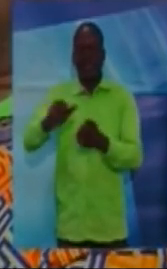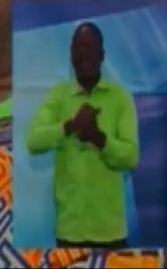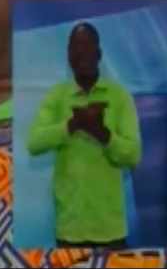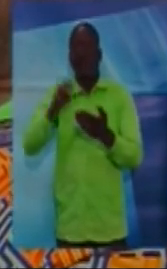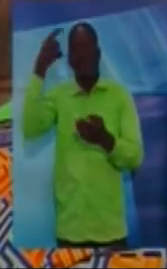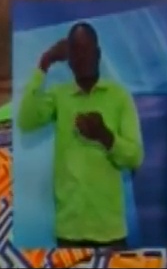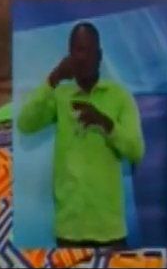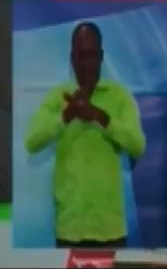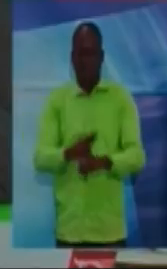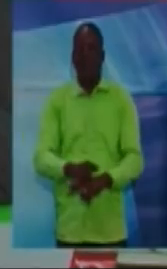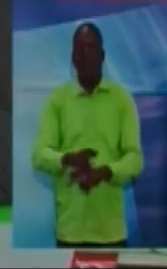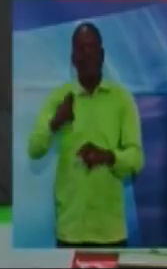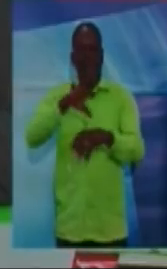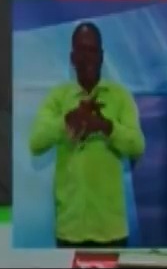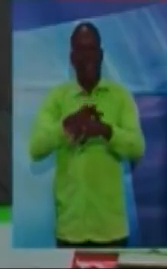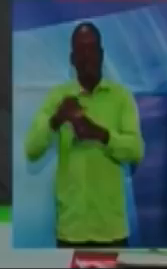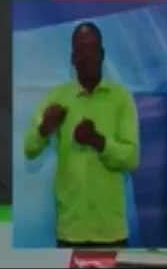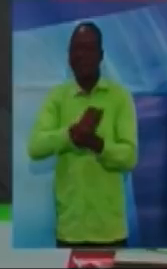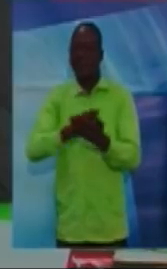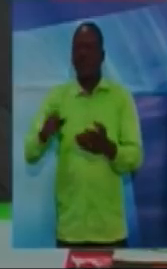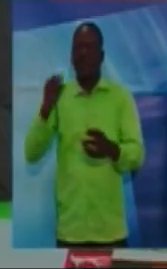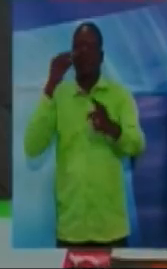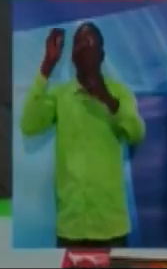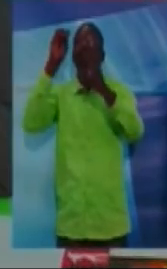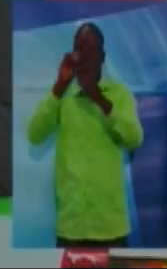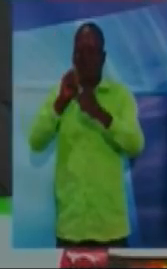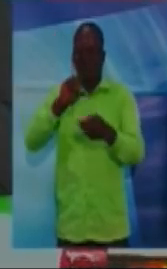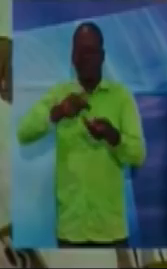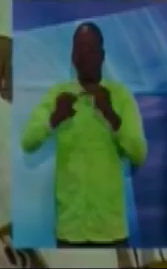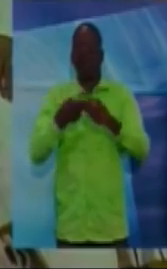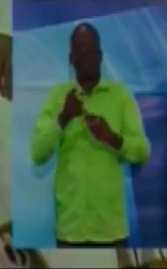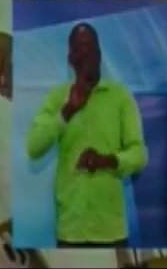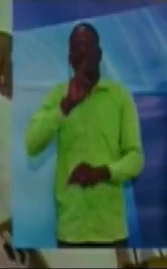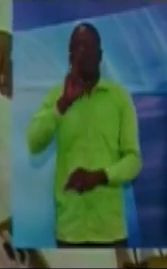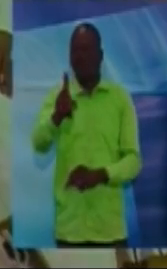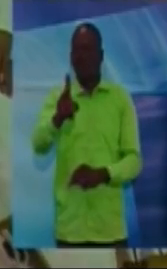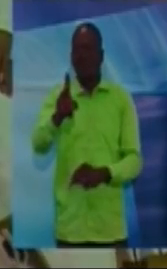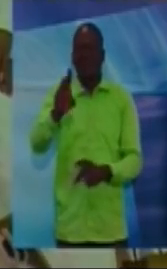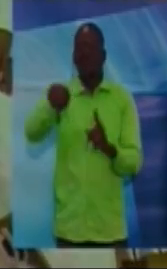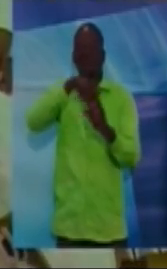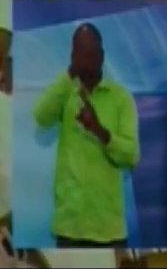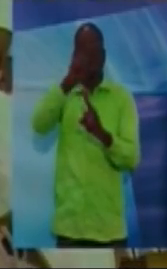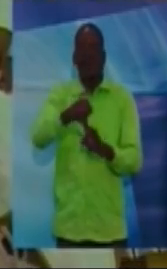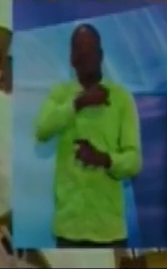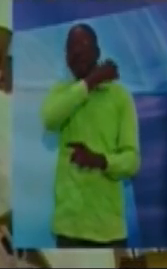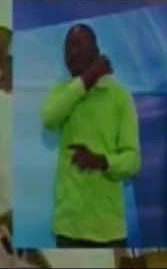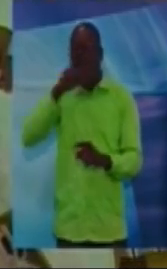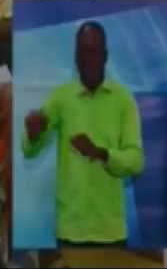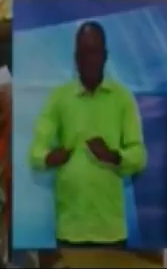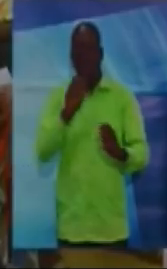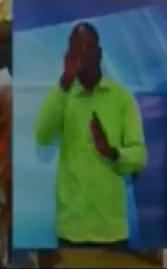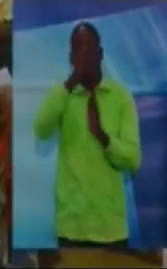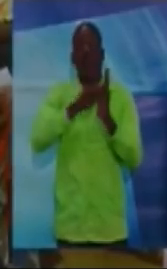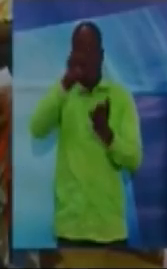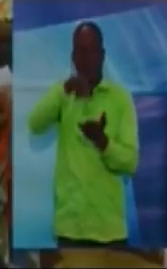restauration des terres dégradées que l'atteinte à la neutralité sera une réalité. Le sommet Désertif Action